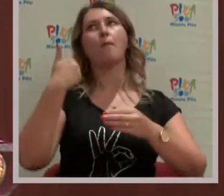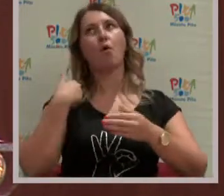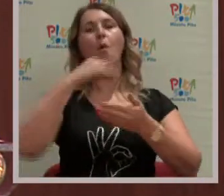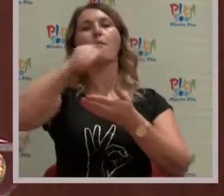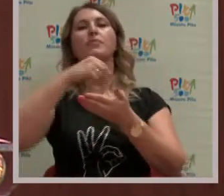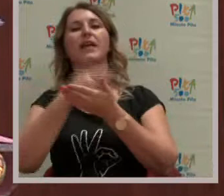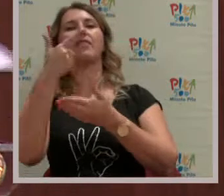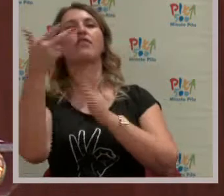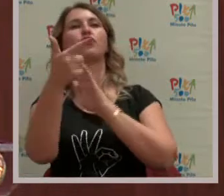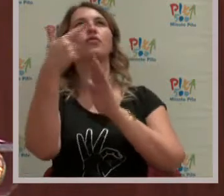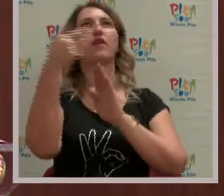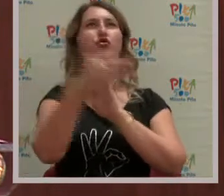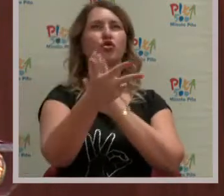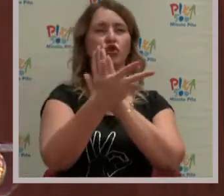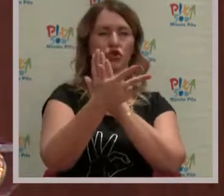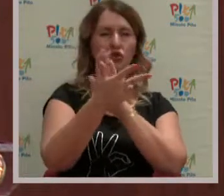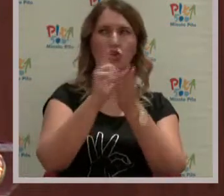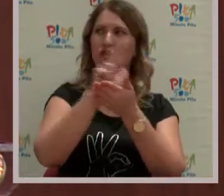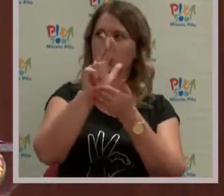roku, 15 kwietnia.